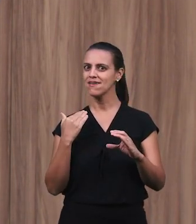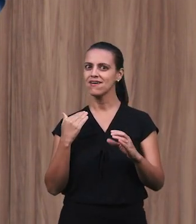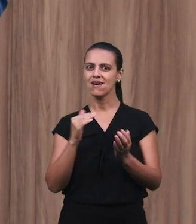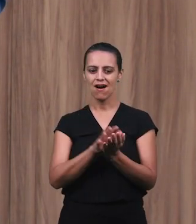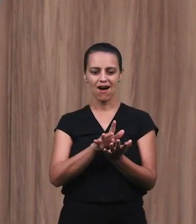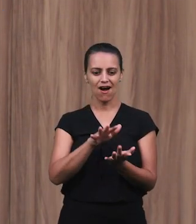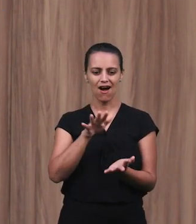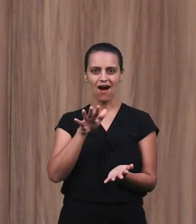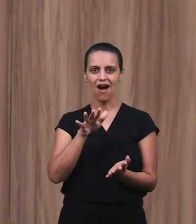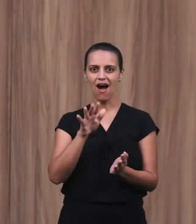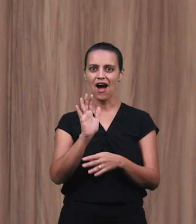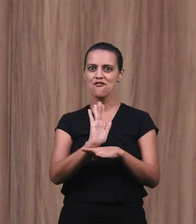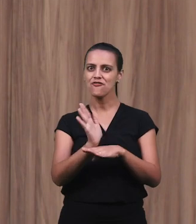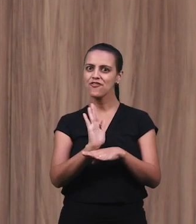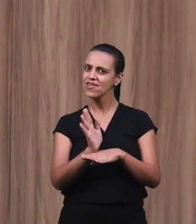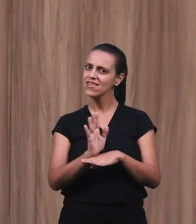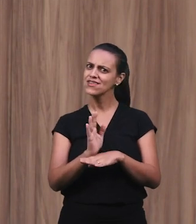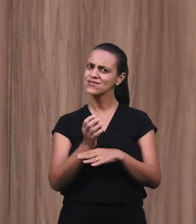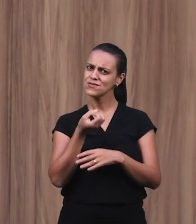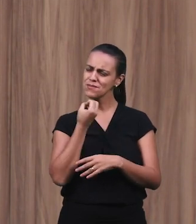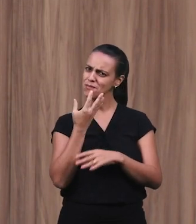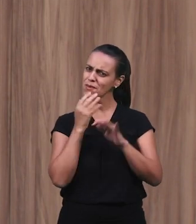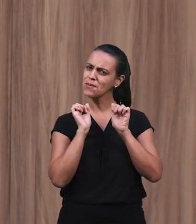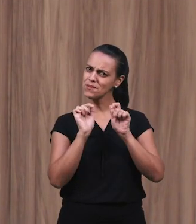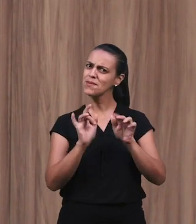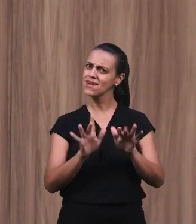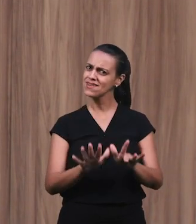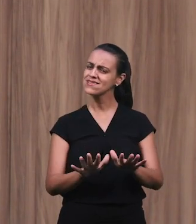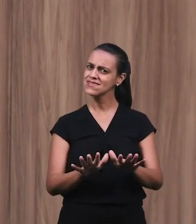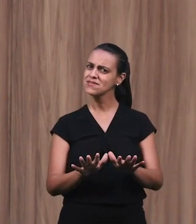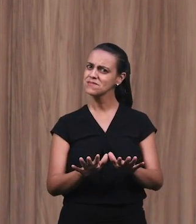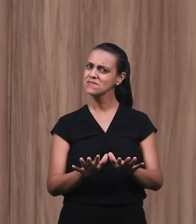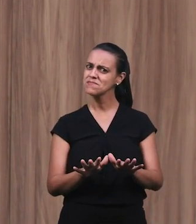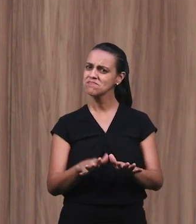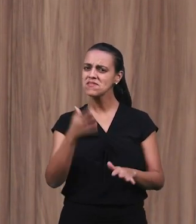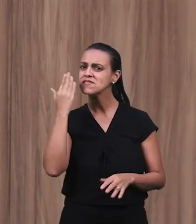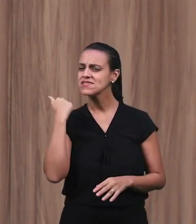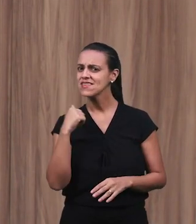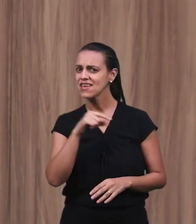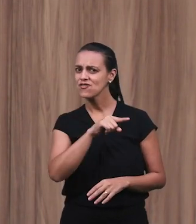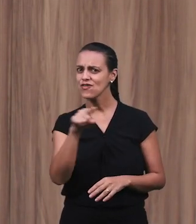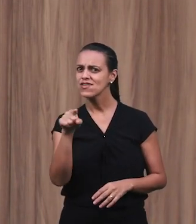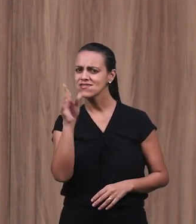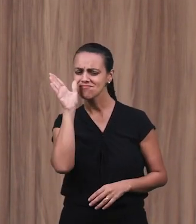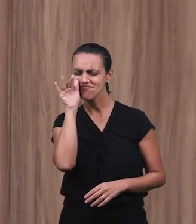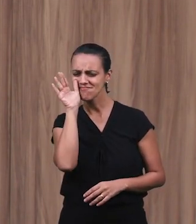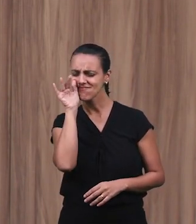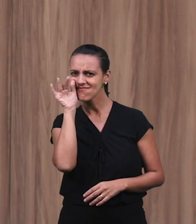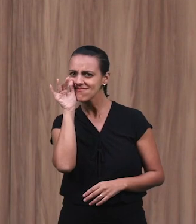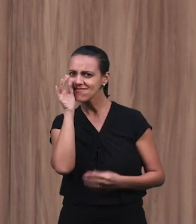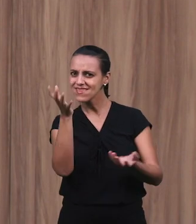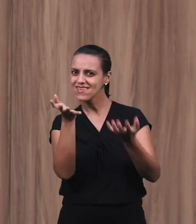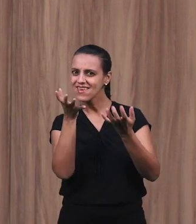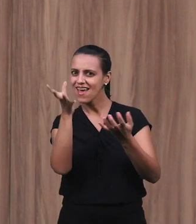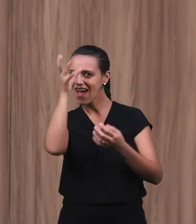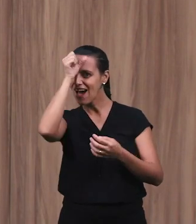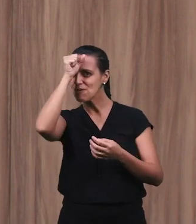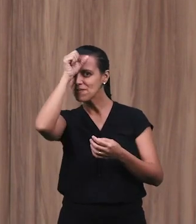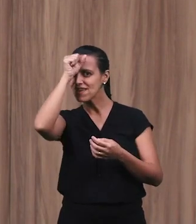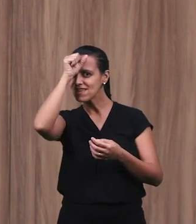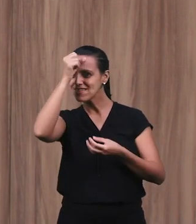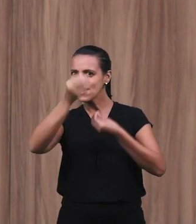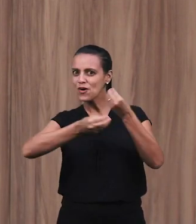nombre de vidéos de cette classe. Quelle bénédiction! J'ai su que vous êtes très intéressés à apprendre